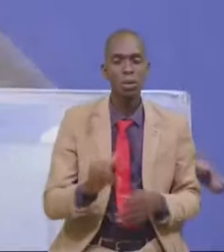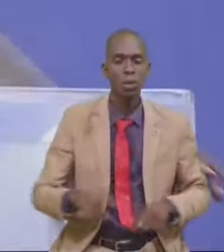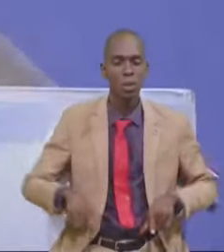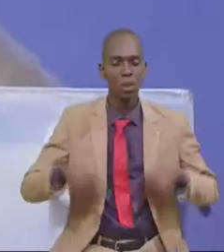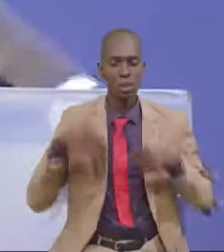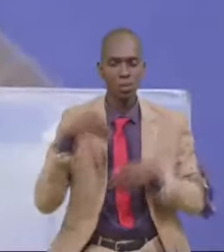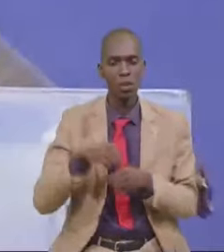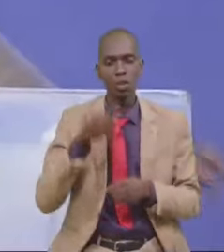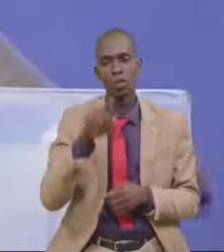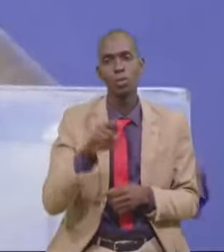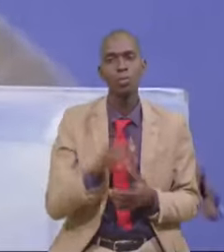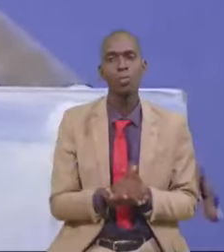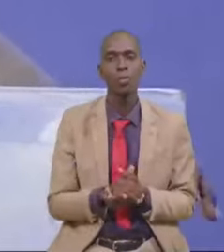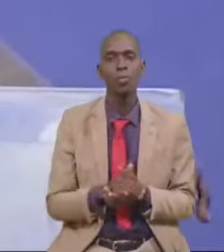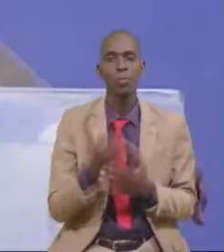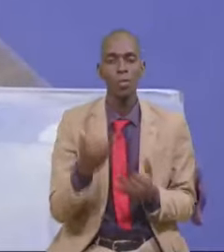Parle au Seigneur.